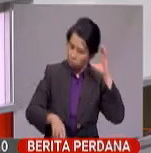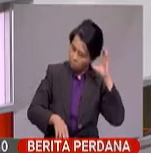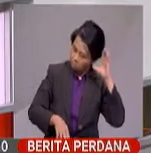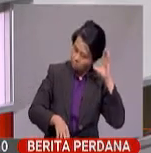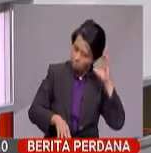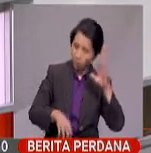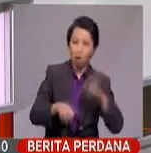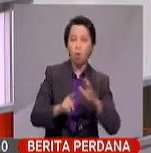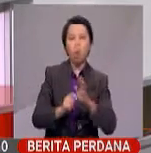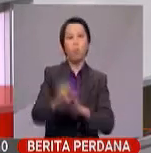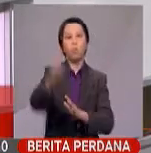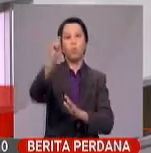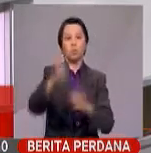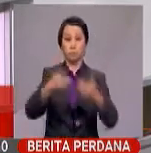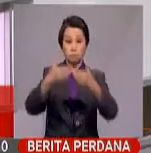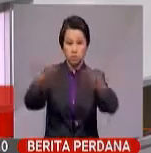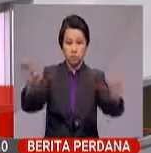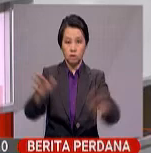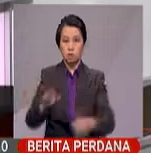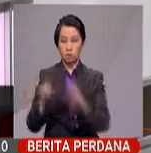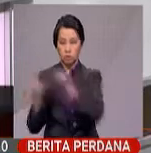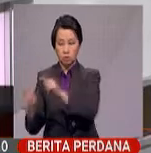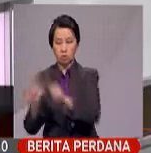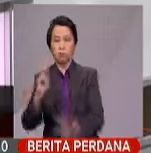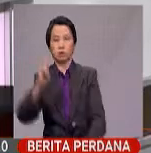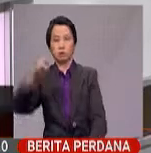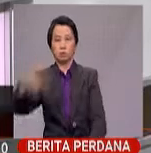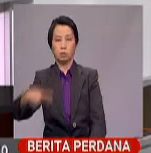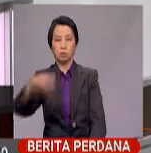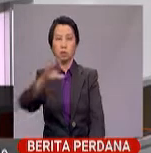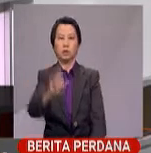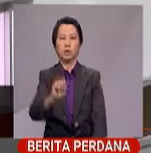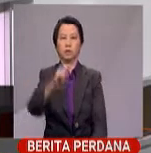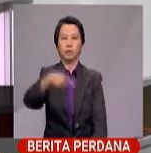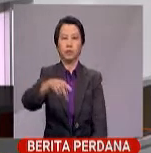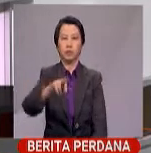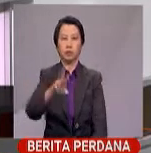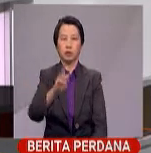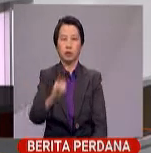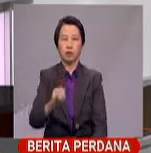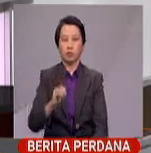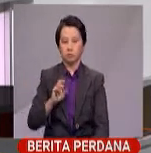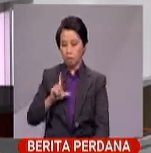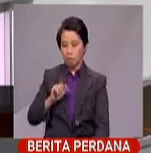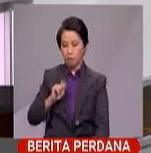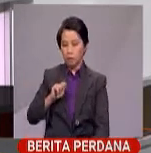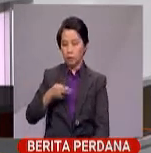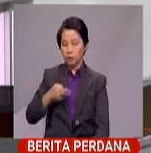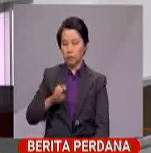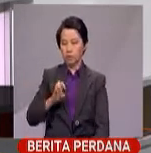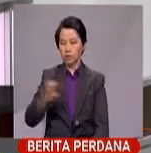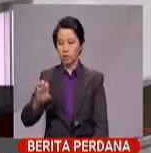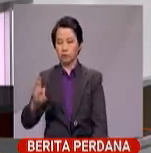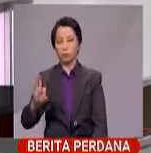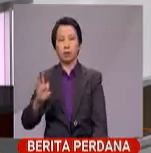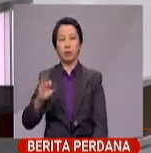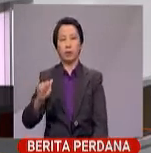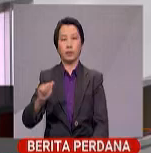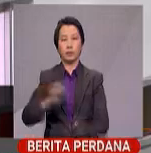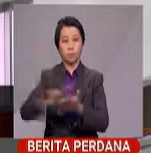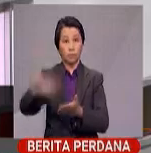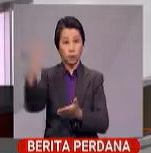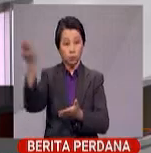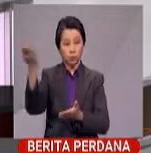peringkat tertinggi yang didedahkan Ketua Pesuruhjaya Suruhanjaya Pencegahan Rasuah SPRM Latifah Koya minggu lalu. Jelasnya, siasatan